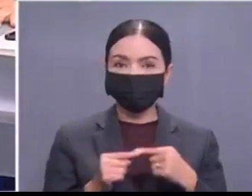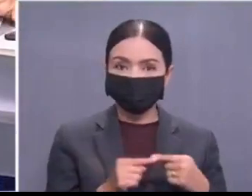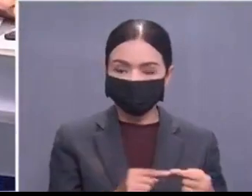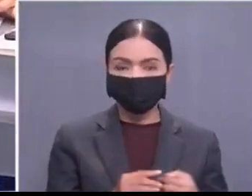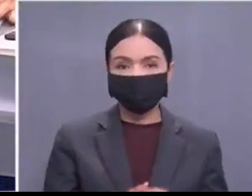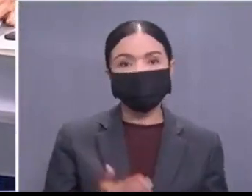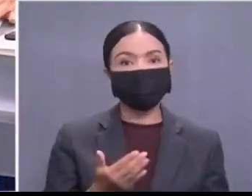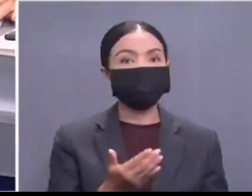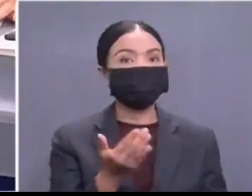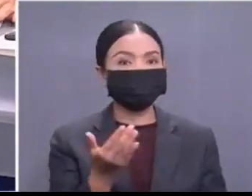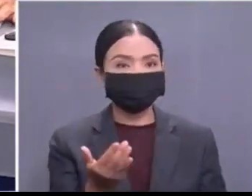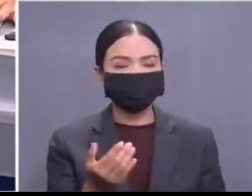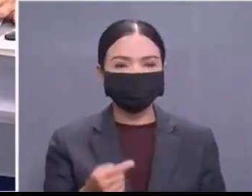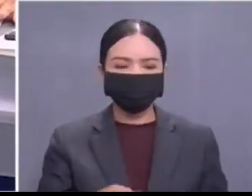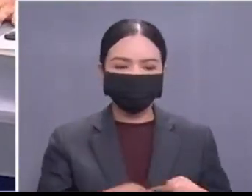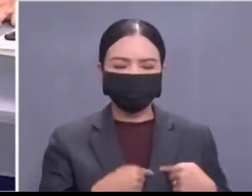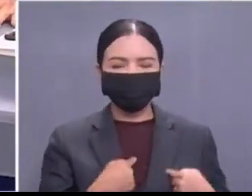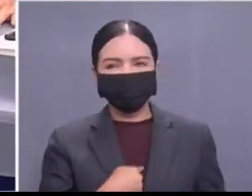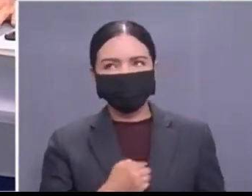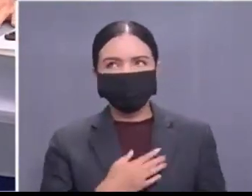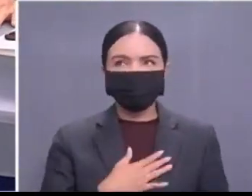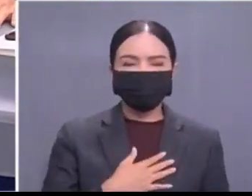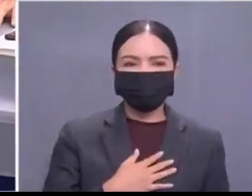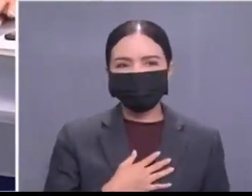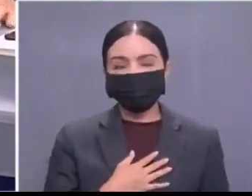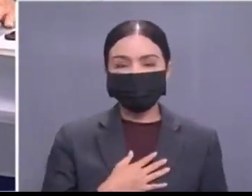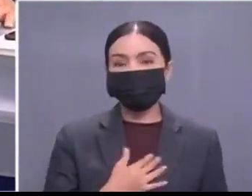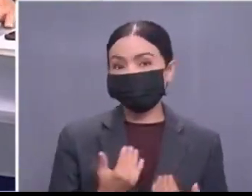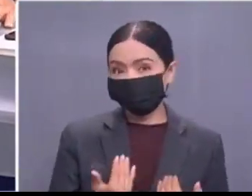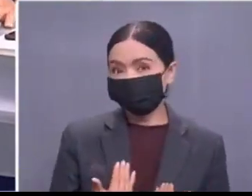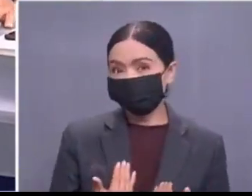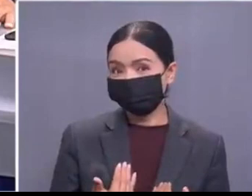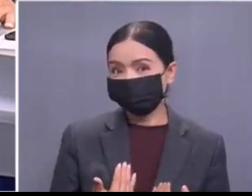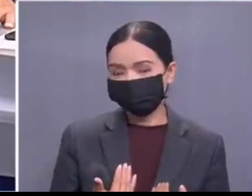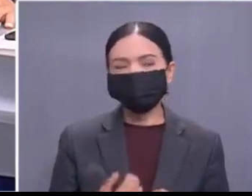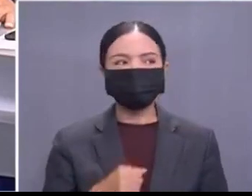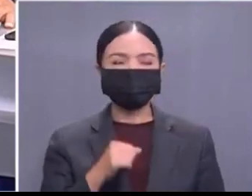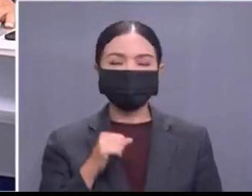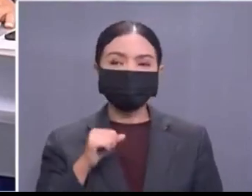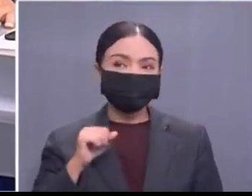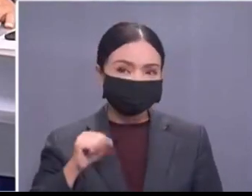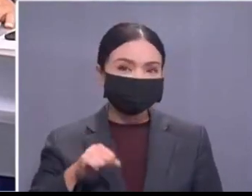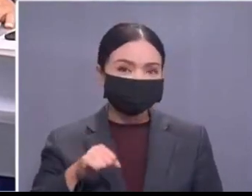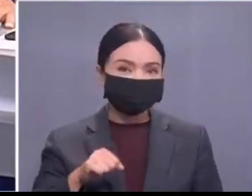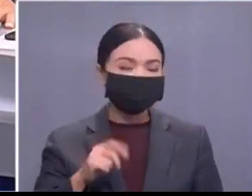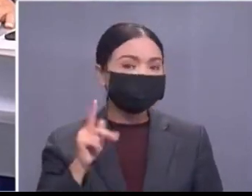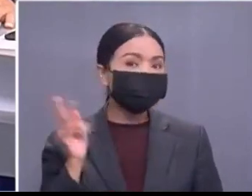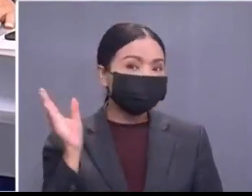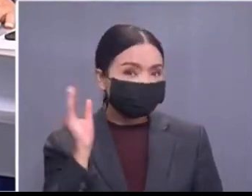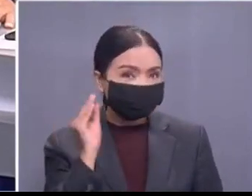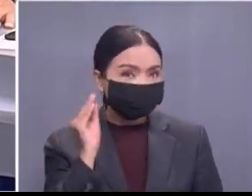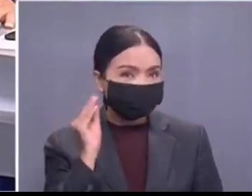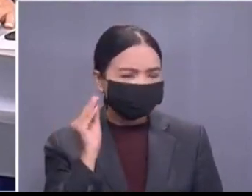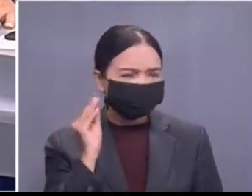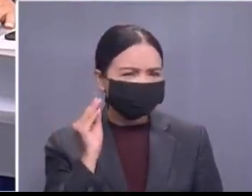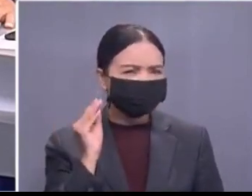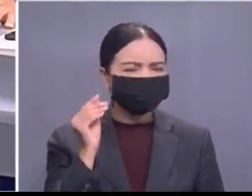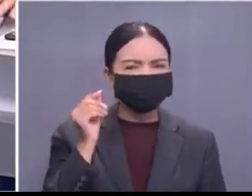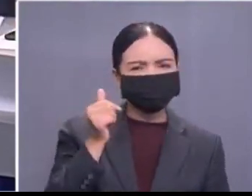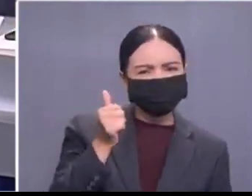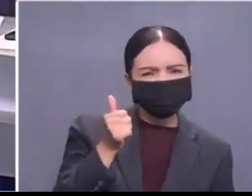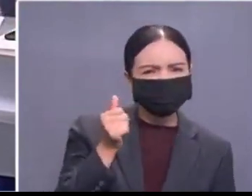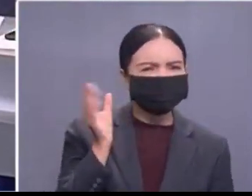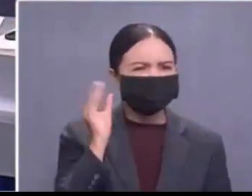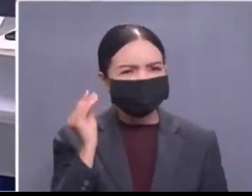รู้ว่าท่านผู้ชมนะครับจิตใจก็ไม่ค่อยอยู่เนื้อกับตัวเท่าไหร่หรอกวันนี้อนะเออวันนี้ครับนะฮะฟังข่าวก็ฟังได้สัพท์มั่งไม่ได้สัพมั่ง